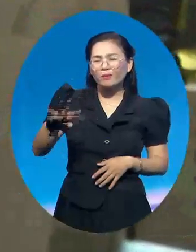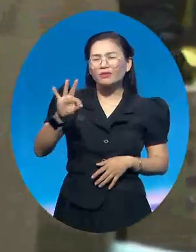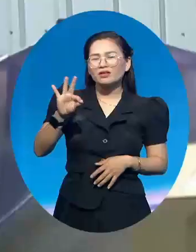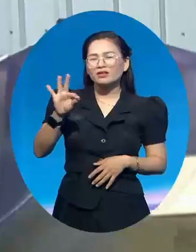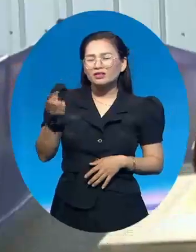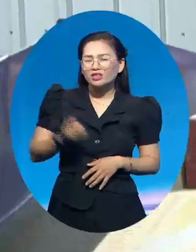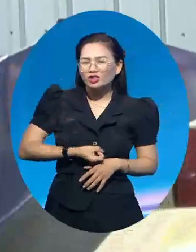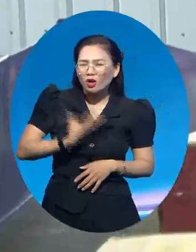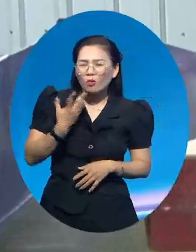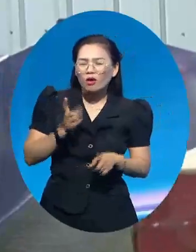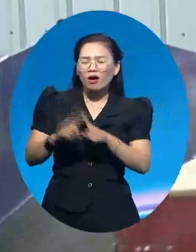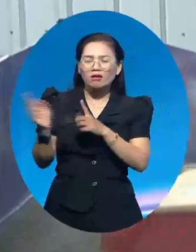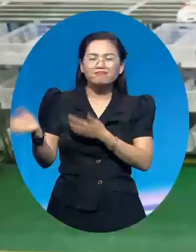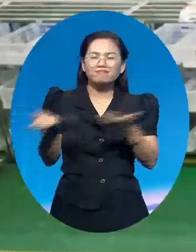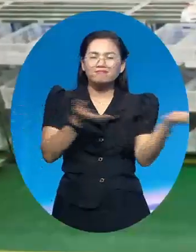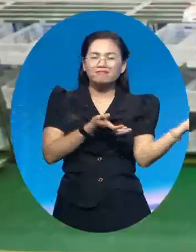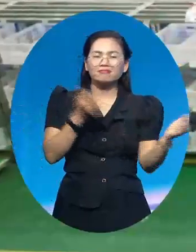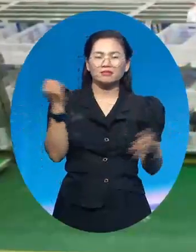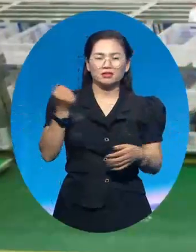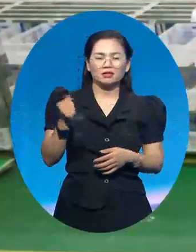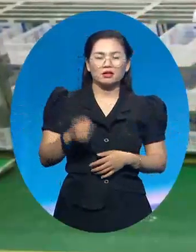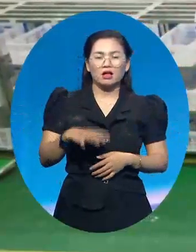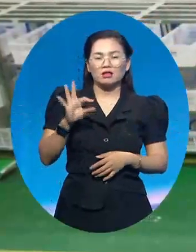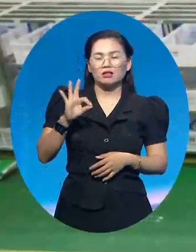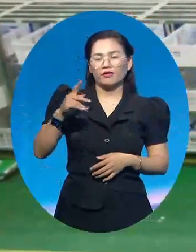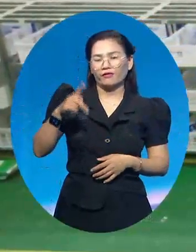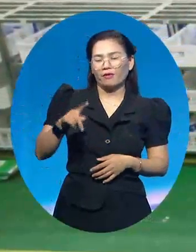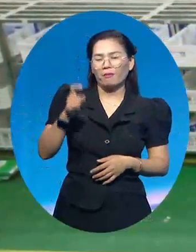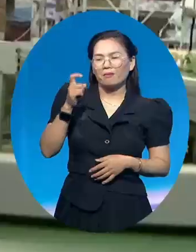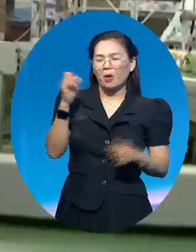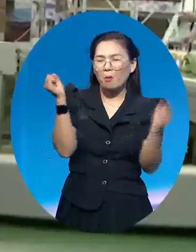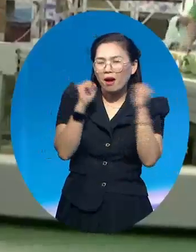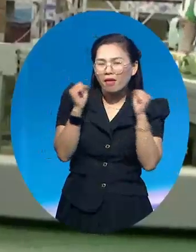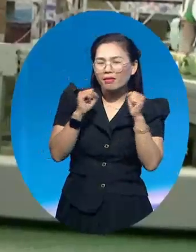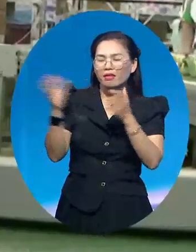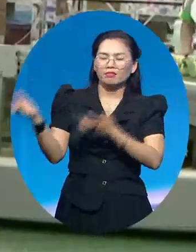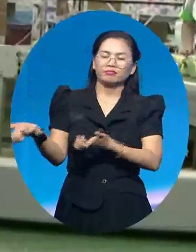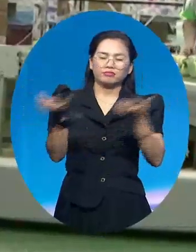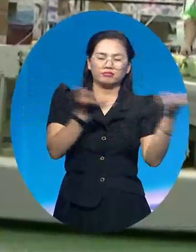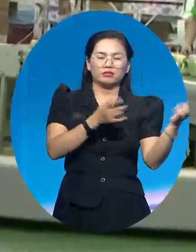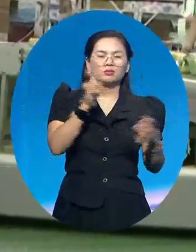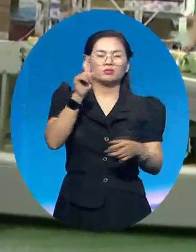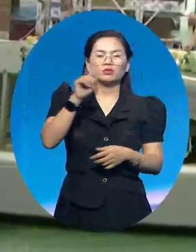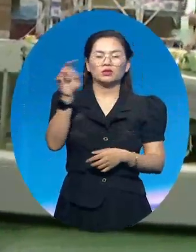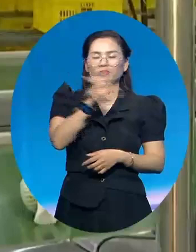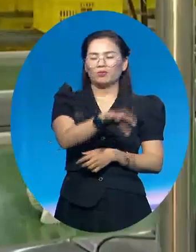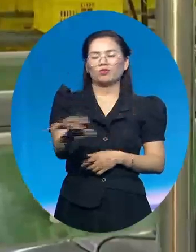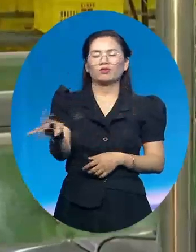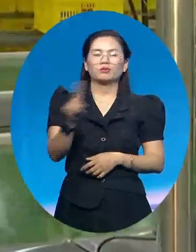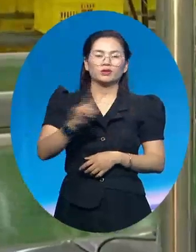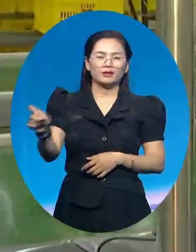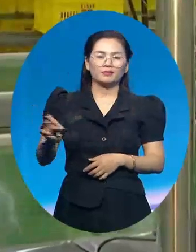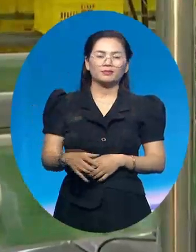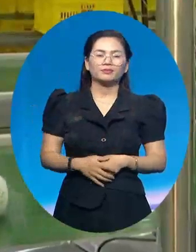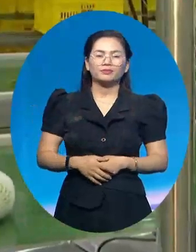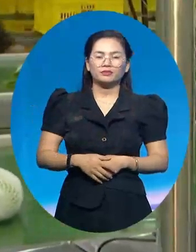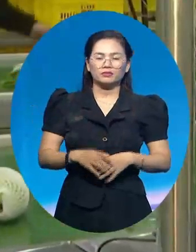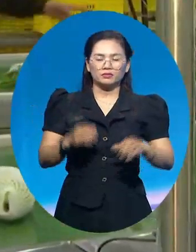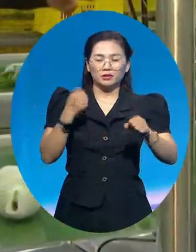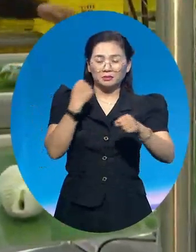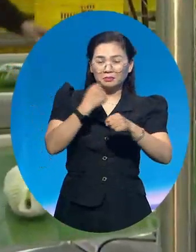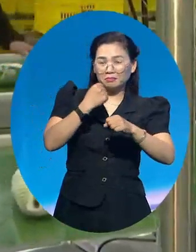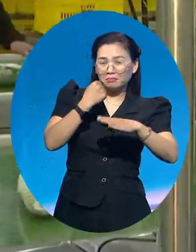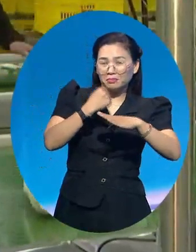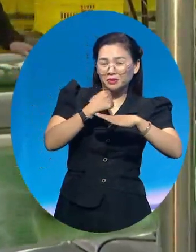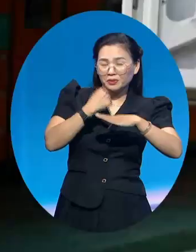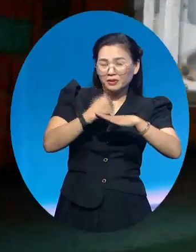tỉnh Giang Tây, các nhà cung cấp thực phẩm đông lạnh lập các trạm đóng gói tự lấy tại hơn 100 khu vực. Theo Cục Bưu điện Nhà nước, các dịch